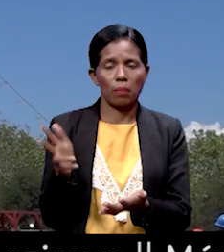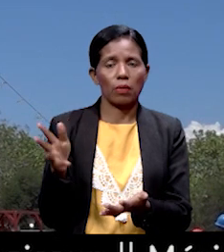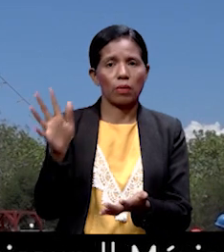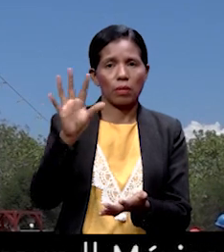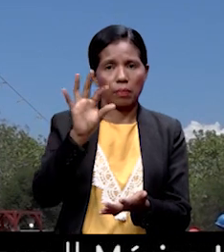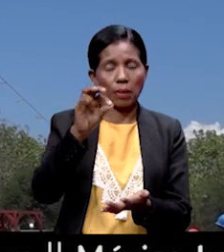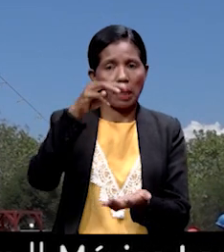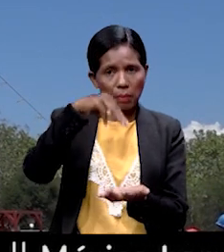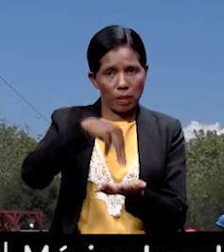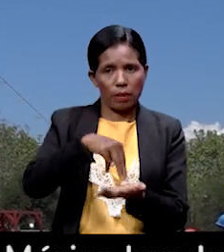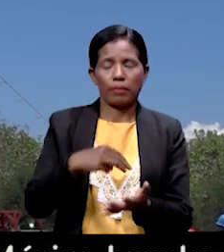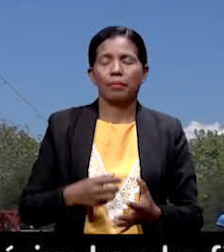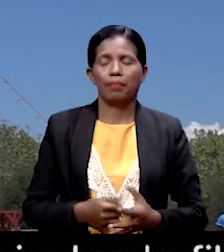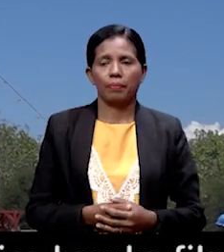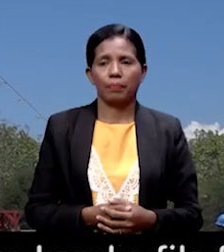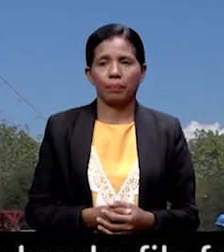ia hon